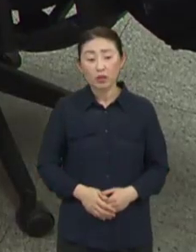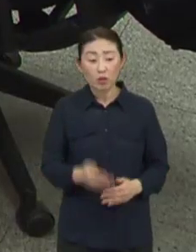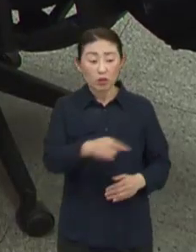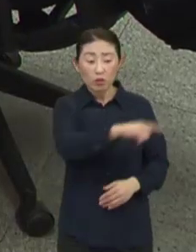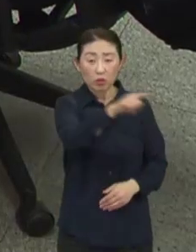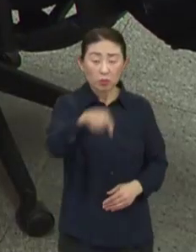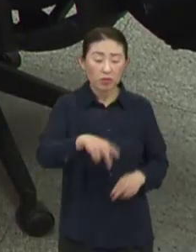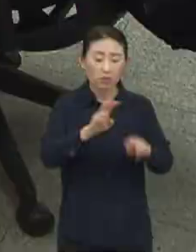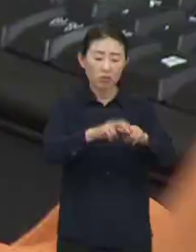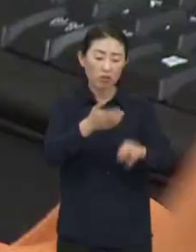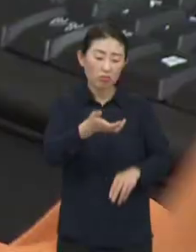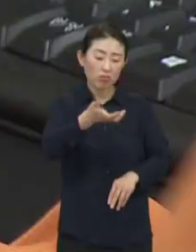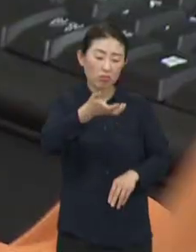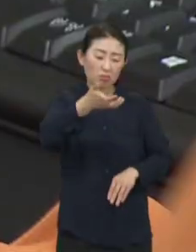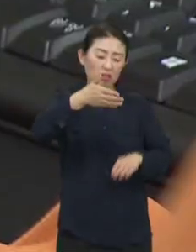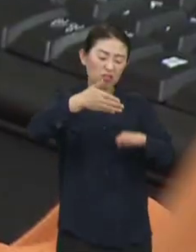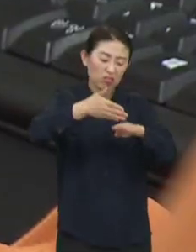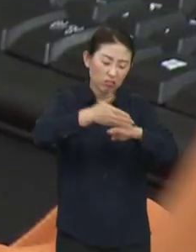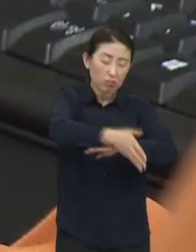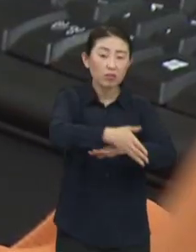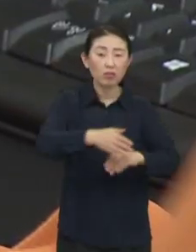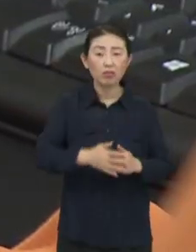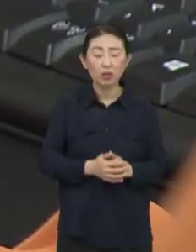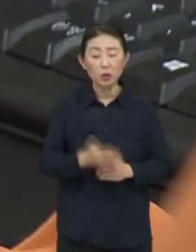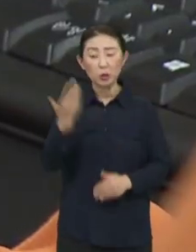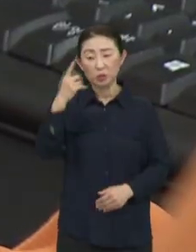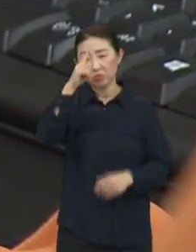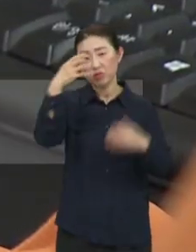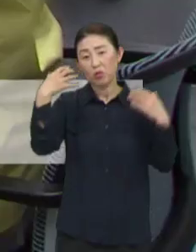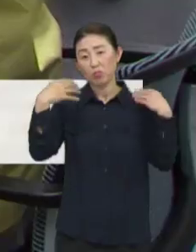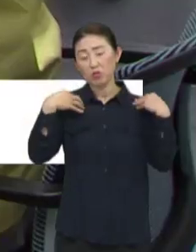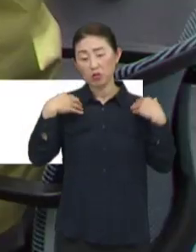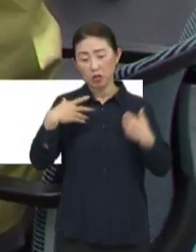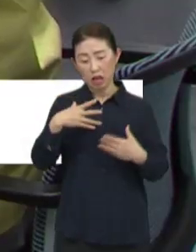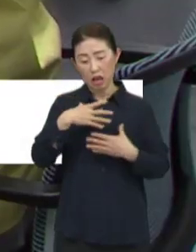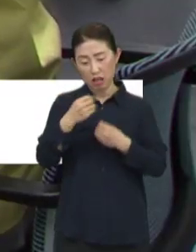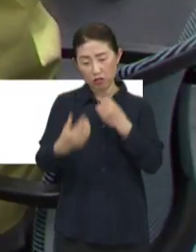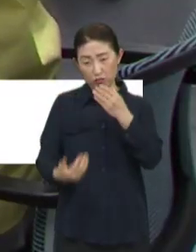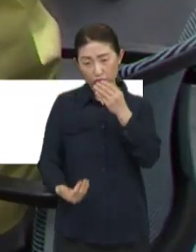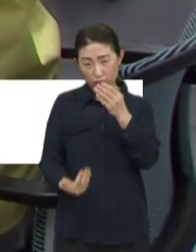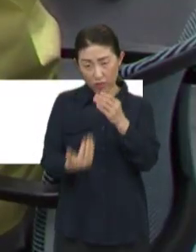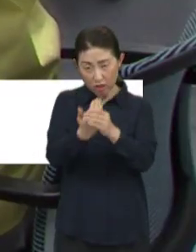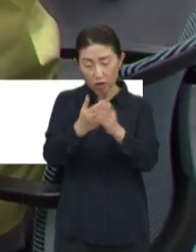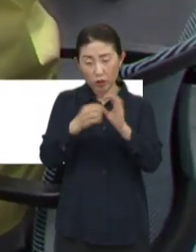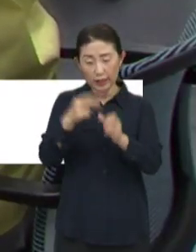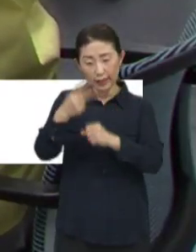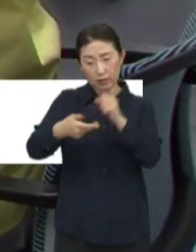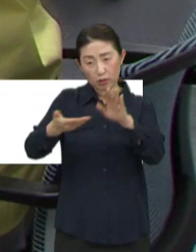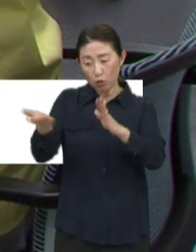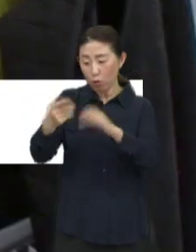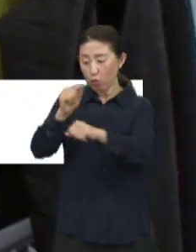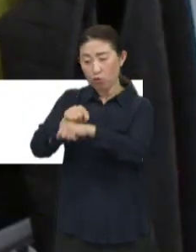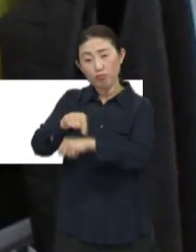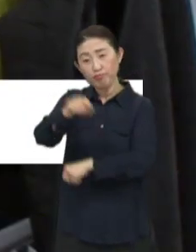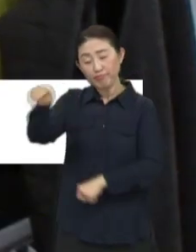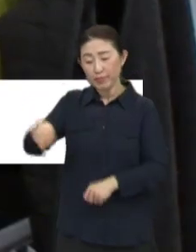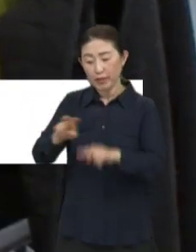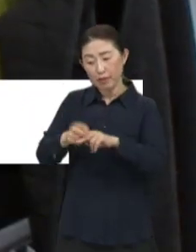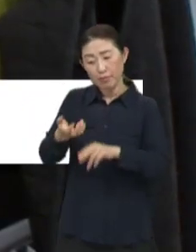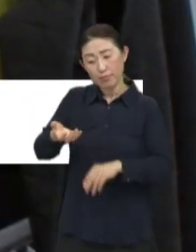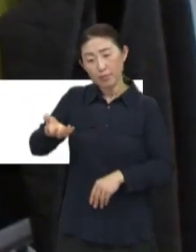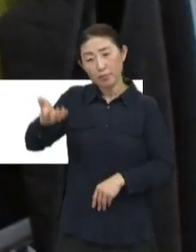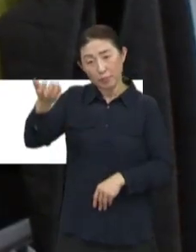소방공무원들의 승진 적체가 이처럼 심각한 가운데 최근 정부는 재난안전 분야에서 2년 이상 근무한 공무원에게 승진